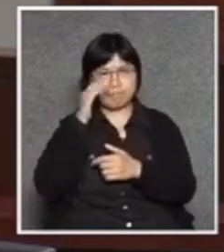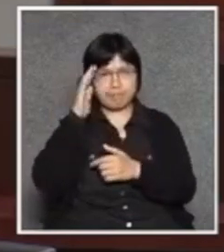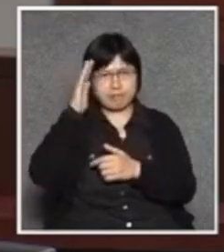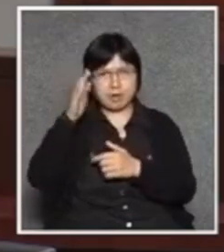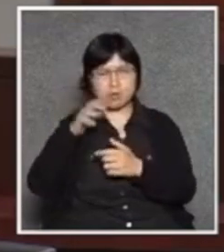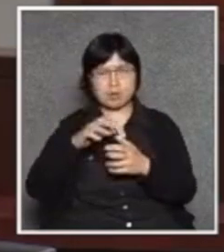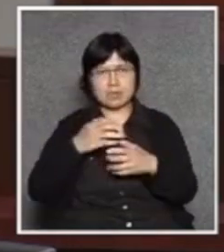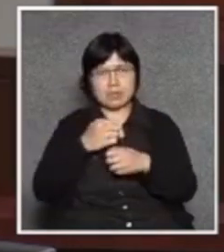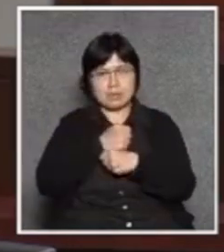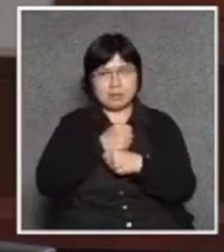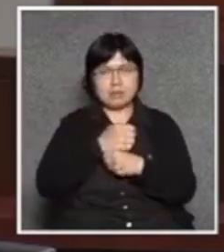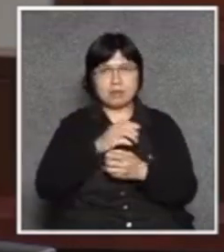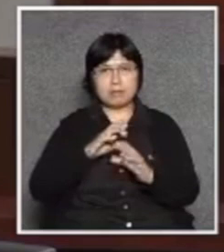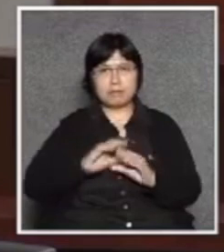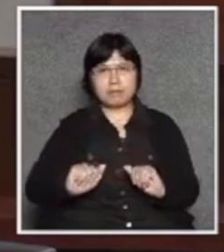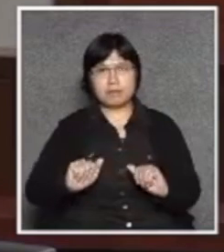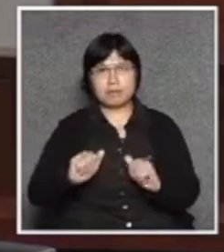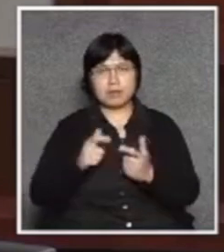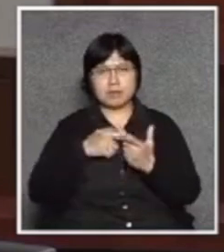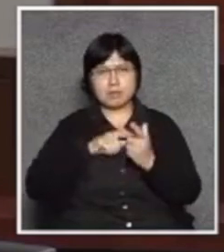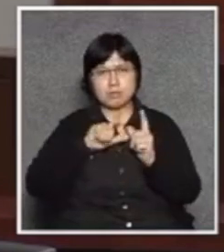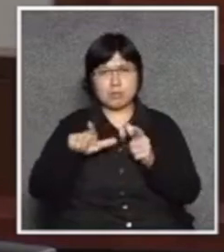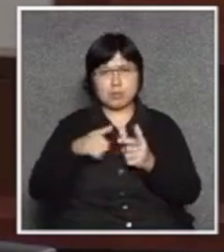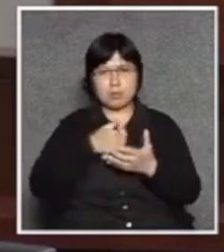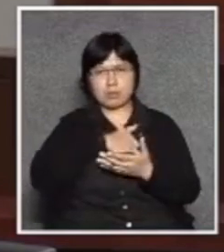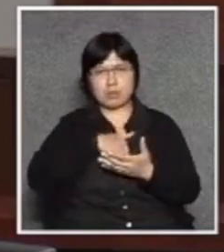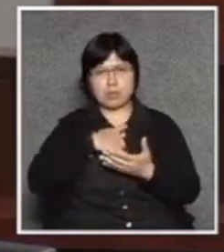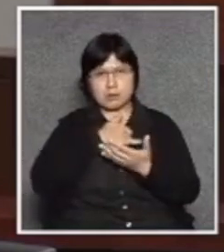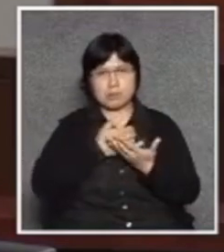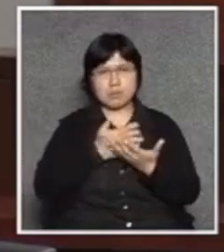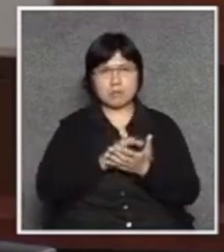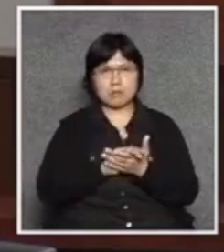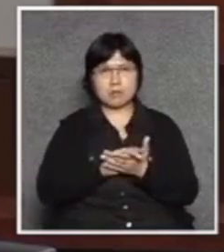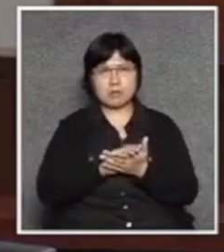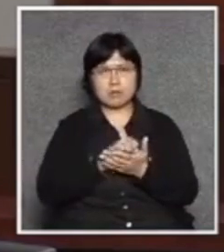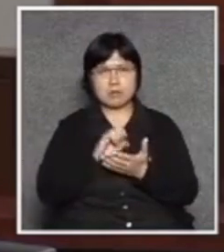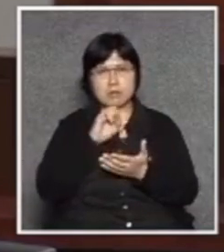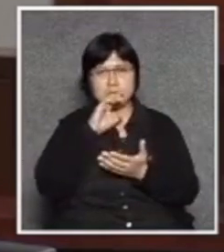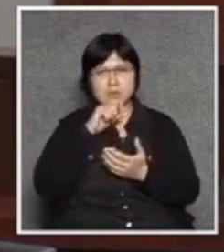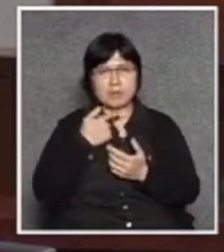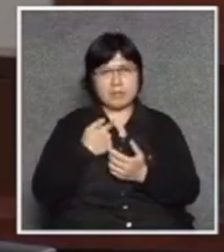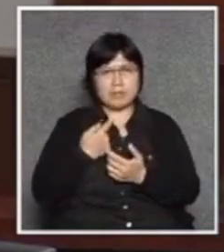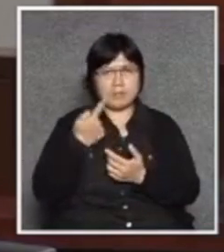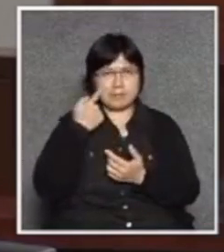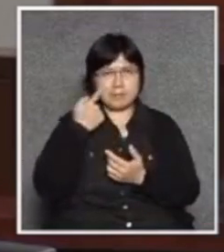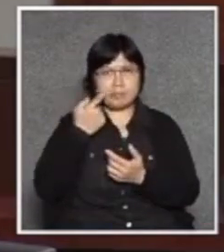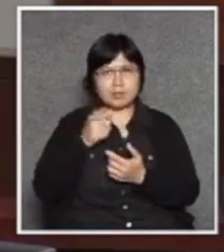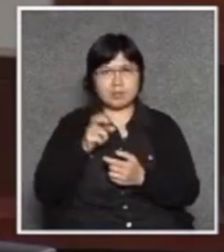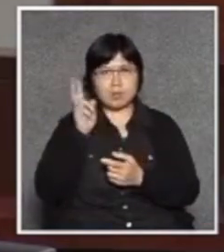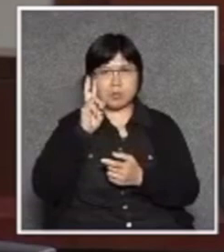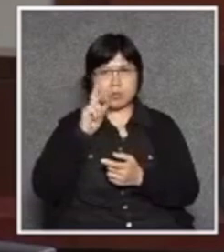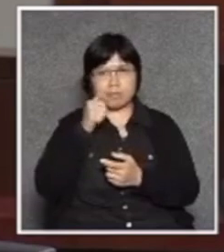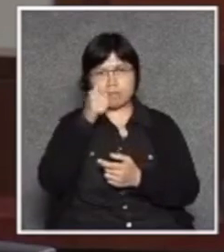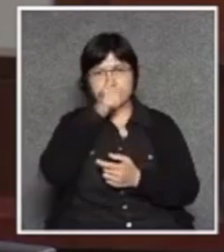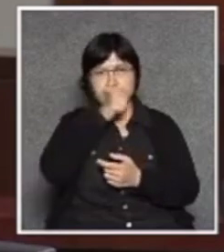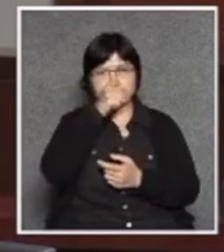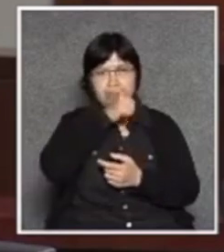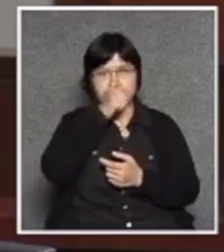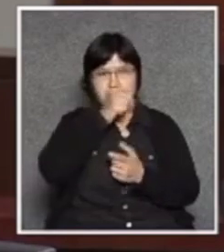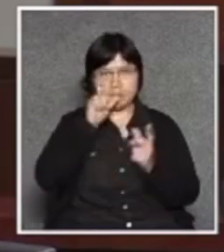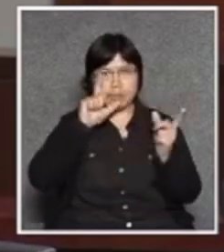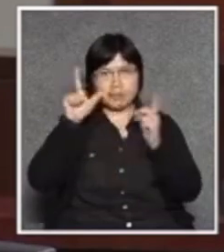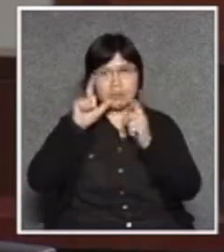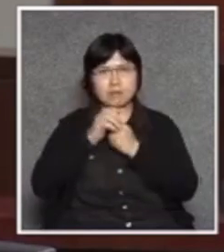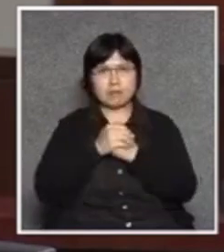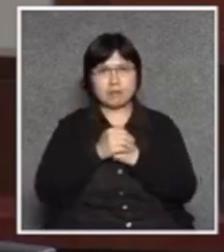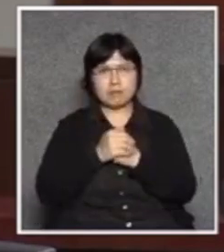殺，回應質疑的時候總是語氣強硬，一副洋洋自得的嘴臉，